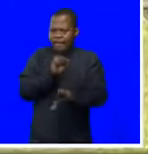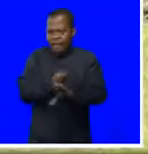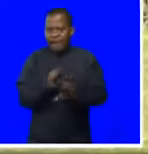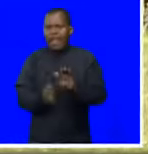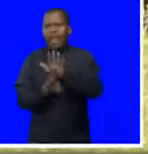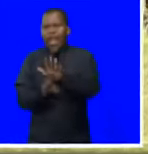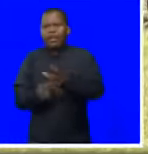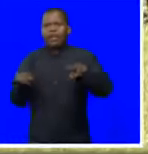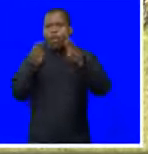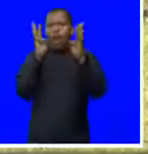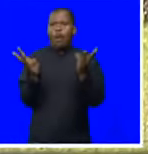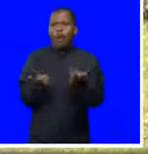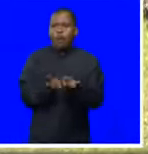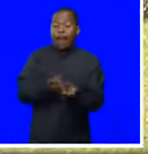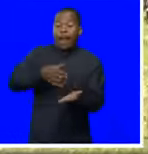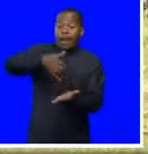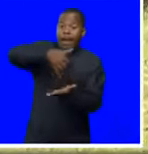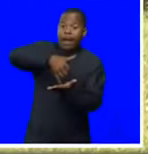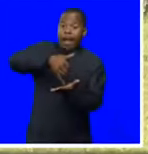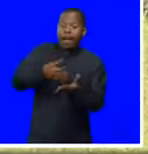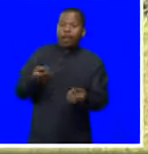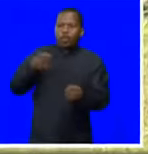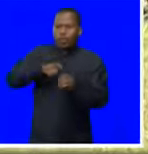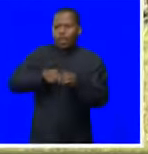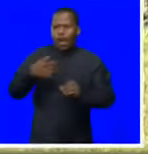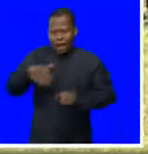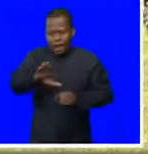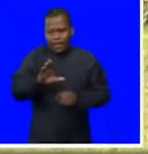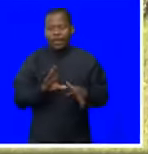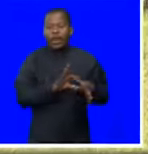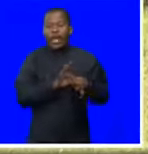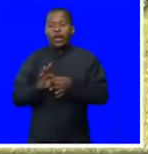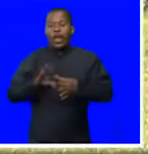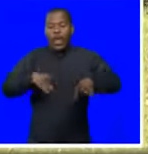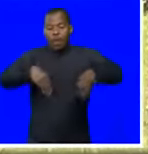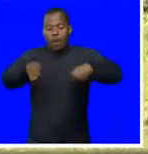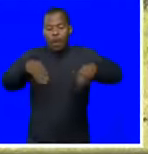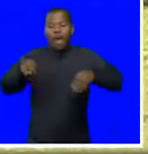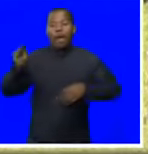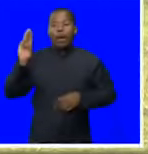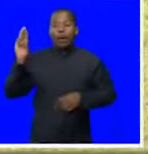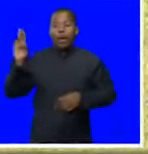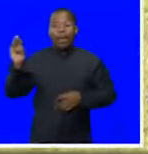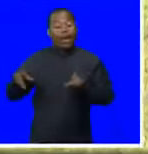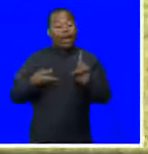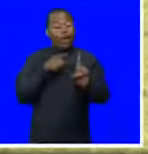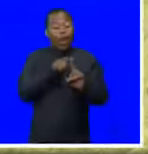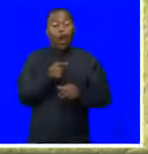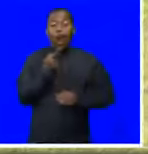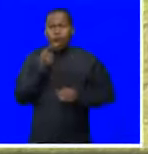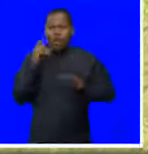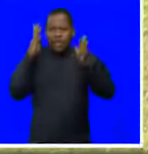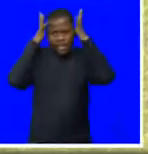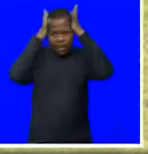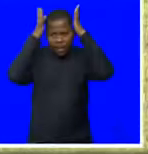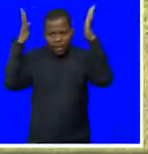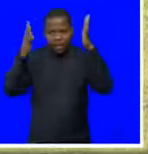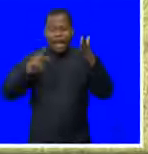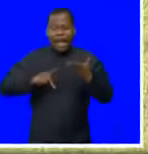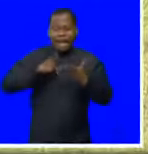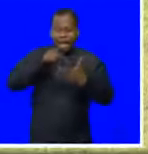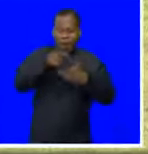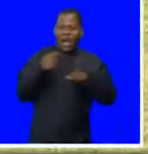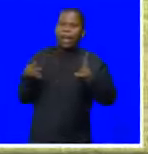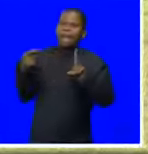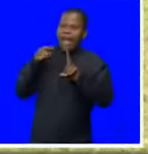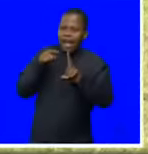indzebe emhlabeni. Peter Samora Smelana lohola inhlangano engamela umdlalo webhola lapha eVenue uthi live kangwane nalo linalo nihlelo